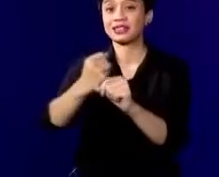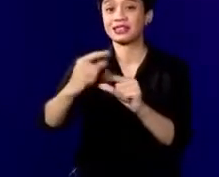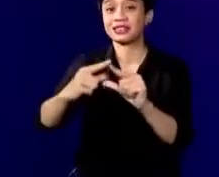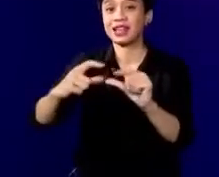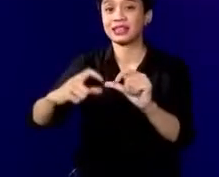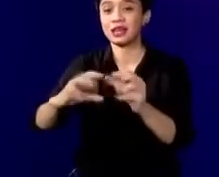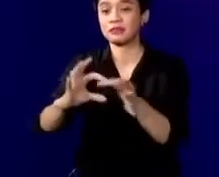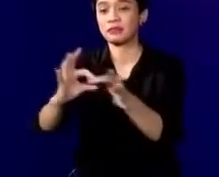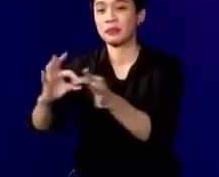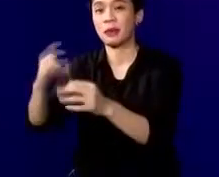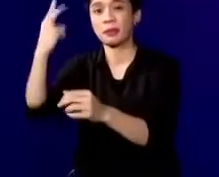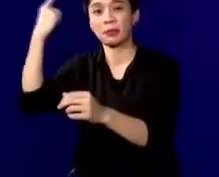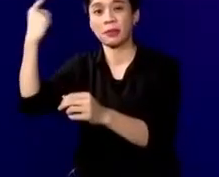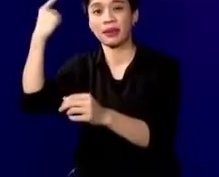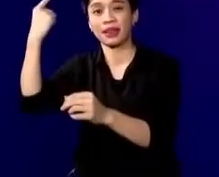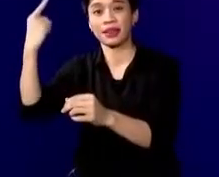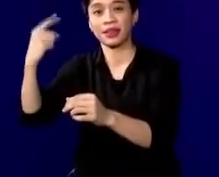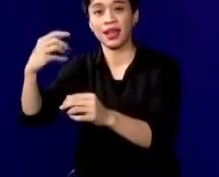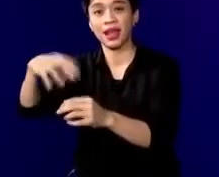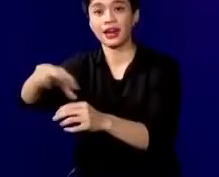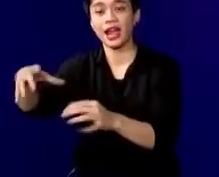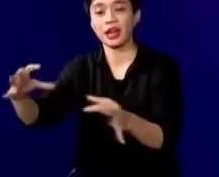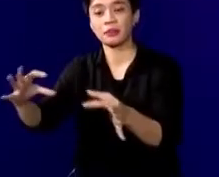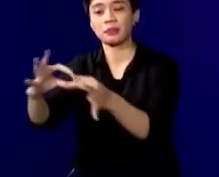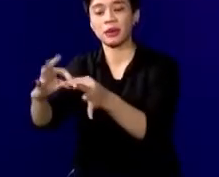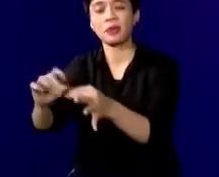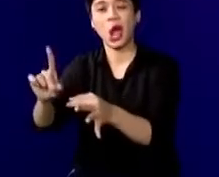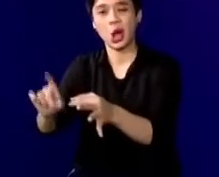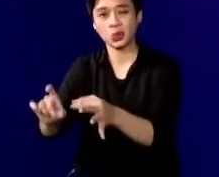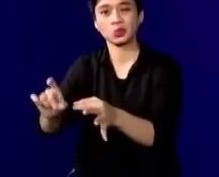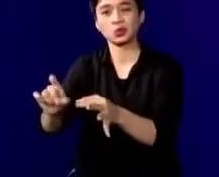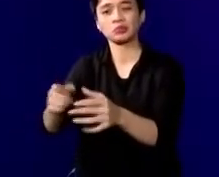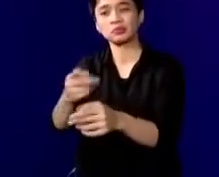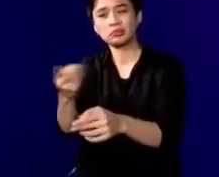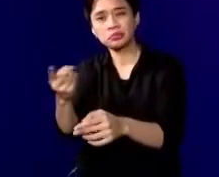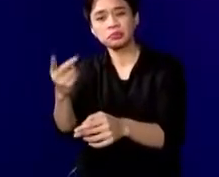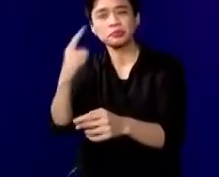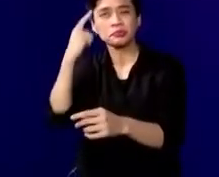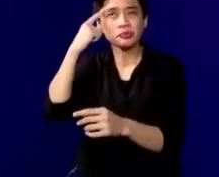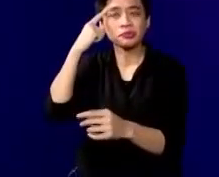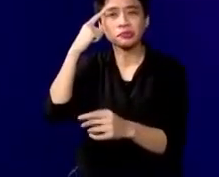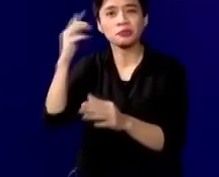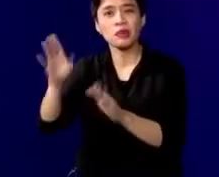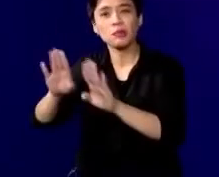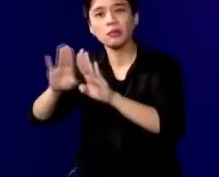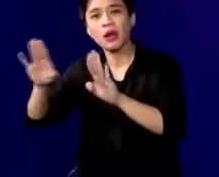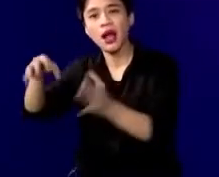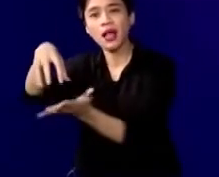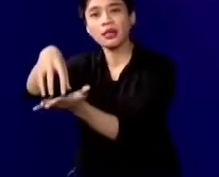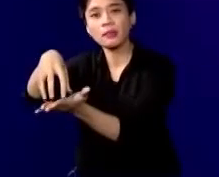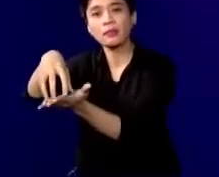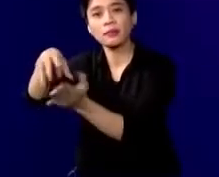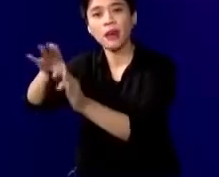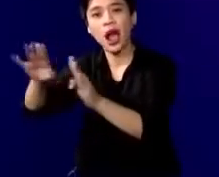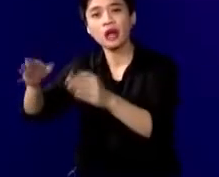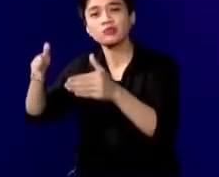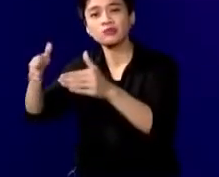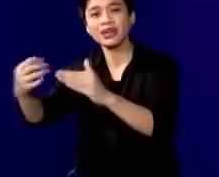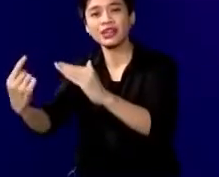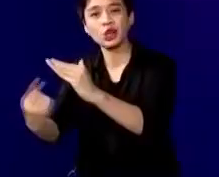memang harus bekerja sama bagaimana kita membangun ee suatu tempat mungkin contoh yang di